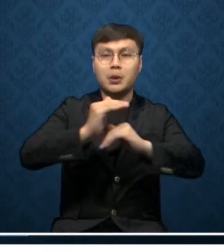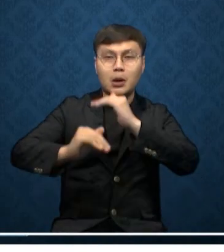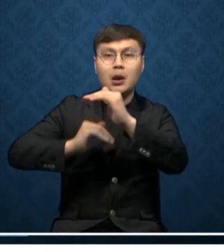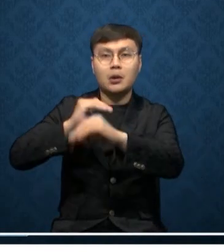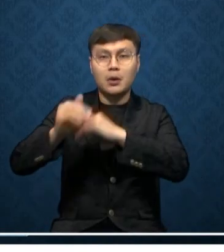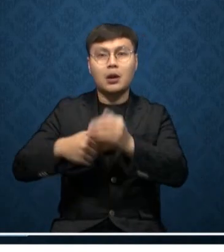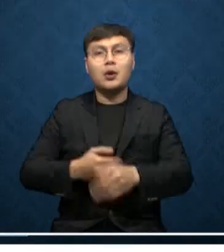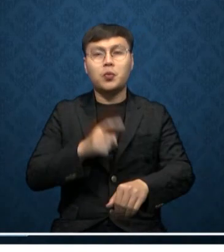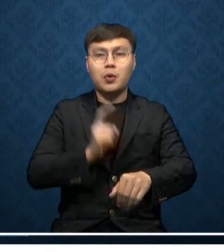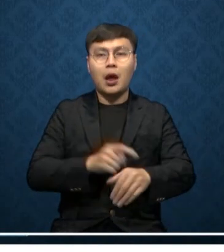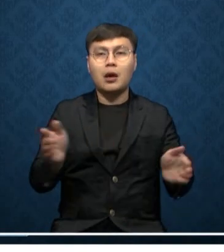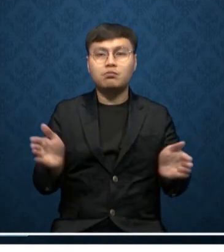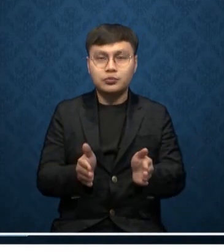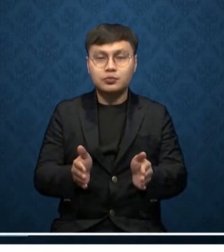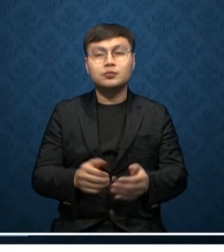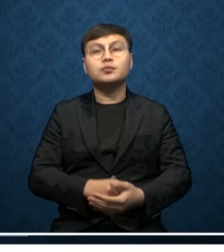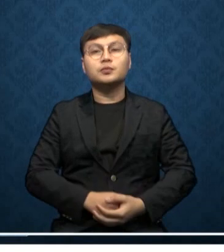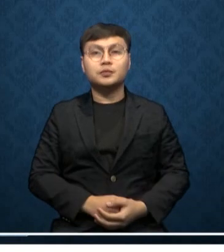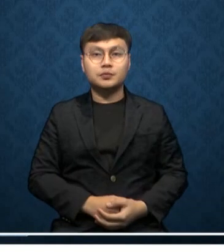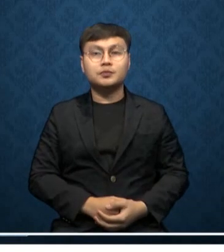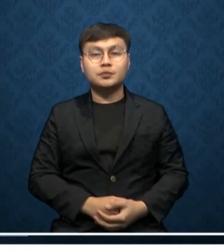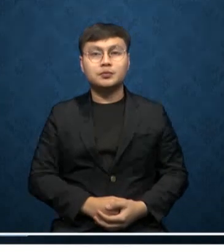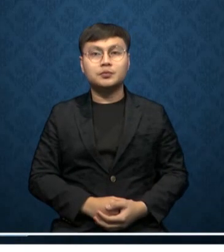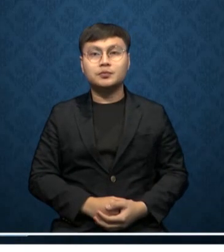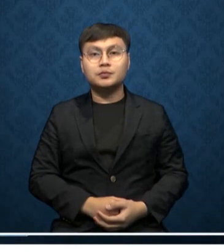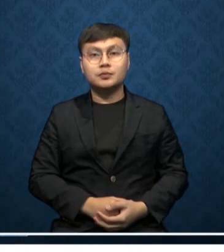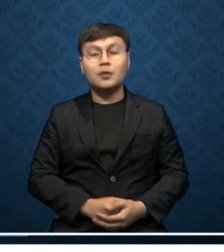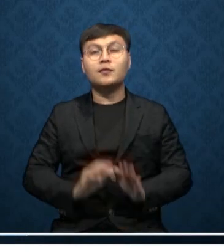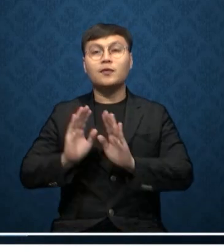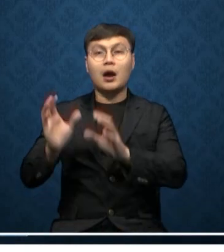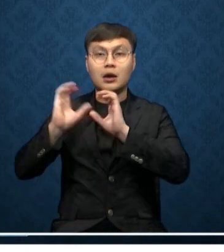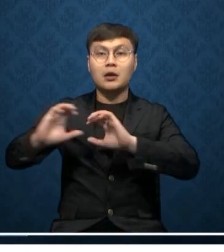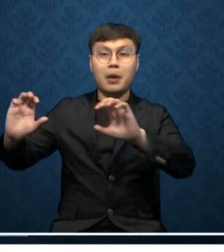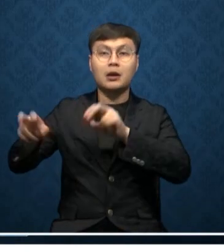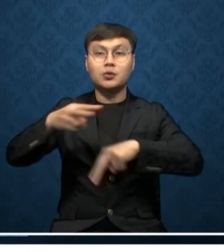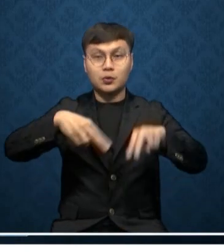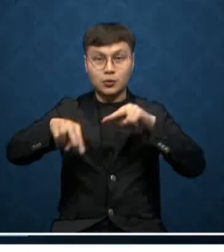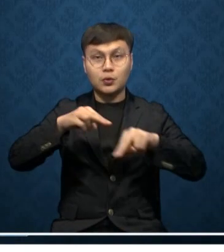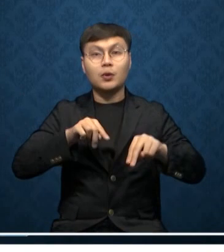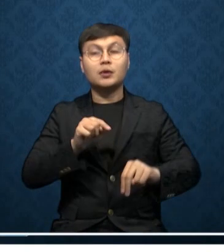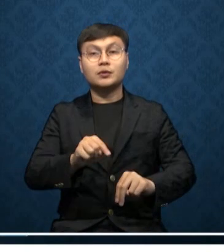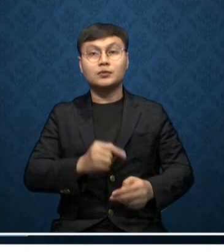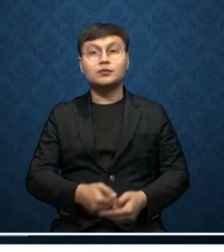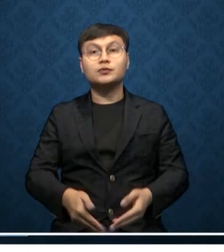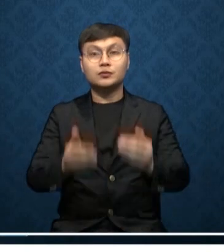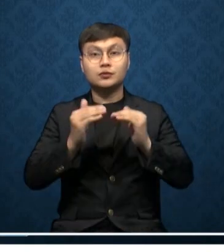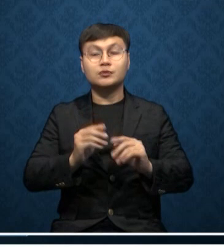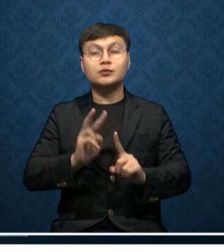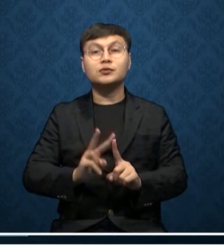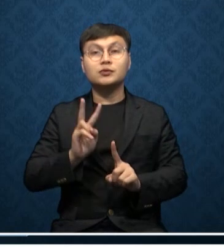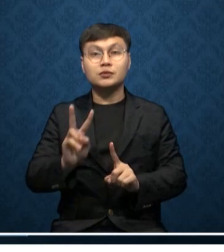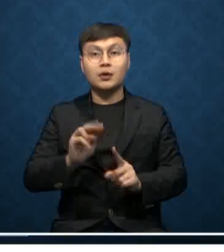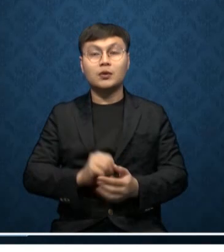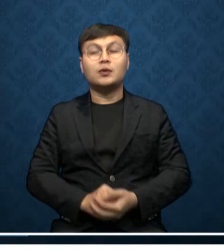น้อยลงนะครับอันนี้ก็ฝากเ่อรัฐบาลได้ติดตามอันที่ 2ครับเรื่อง